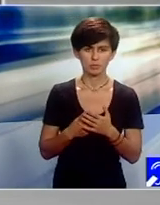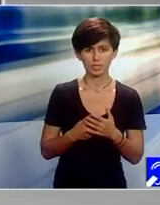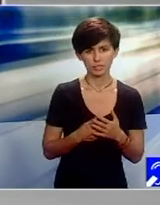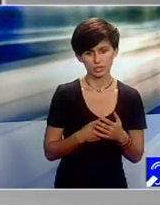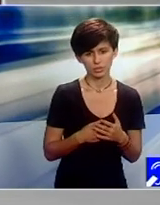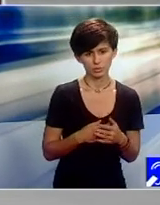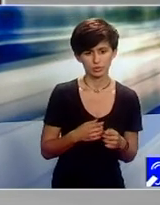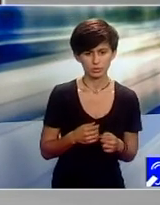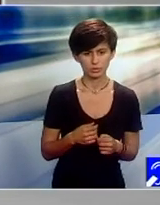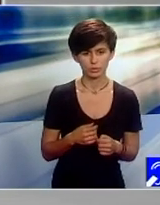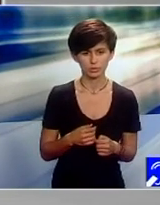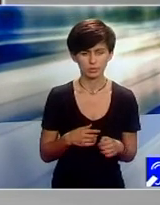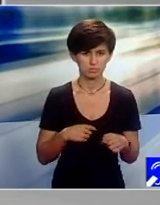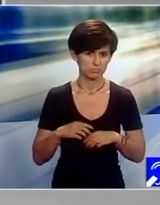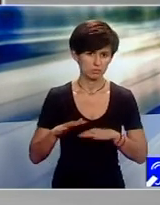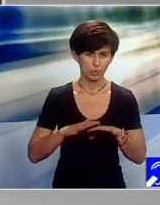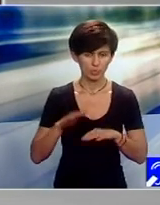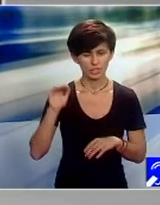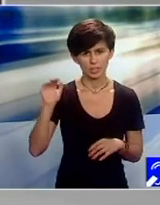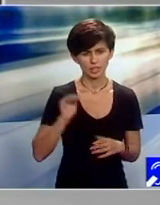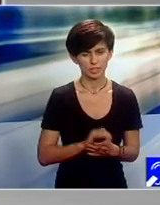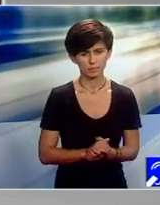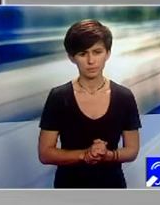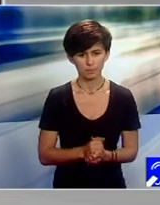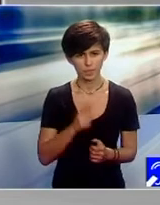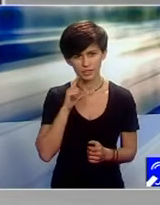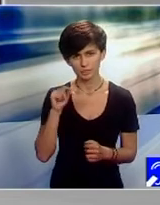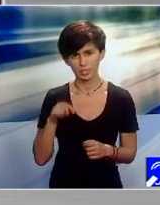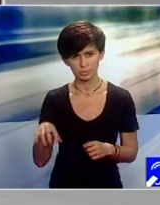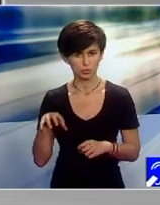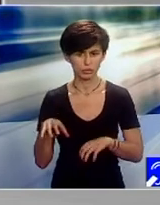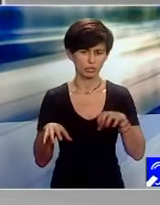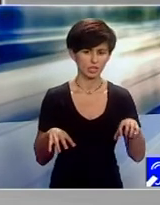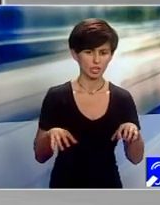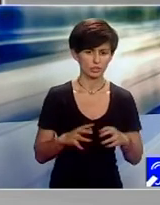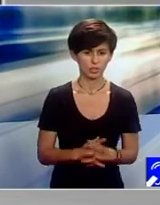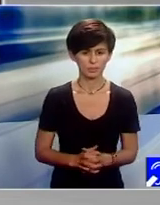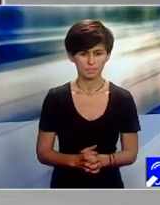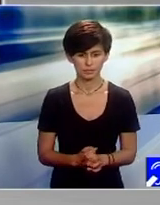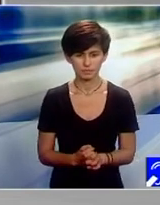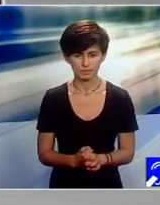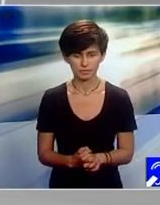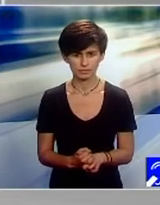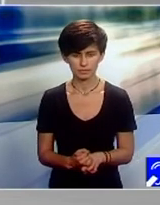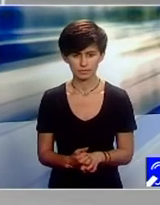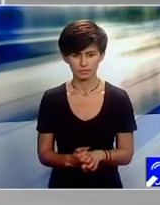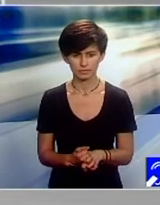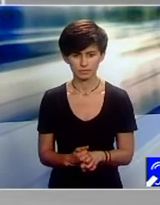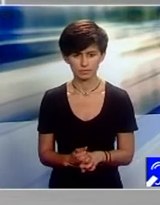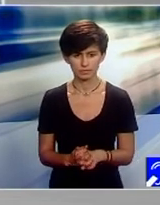pentru mobilitate, să spunem, să ne deplasăm de la punctul A la punctul B? Cum e vorba aia că în